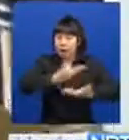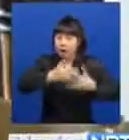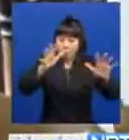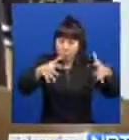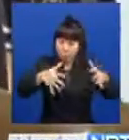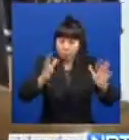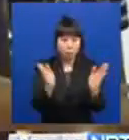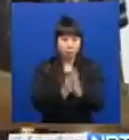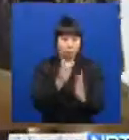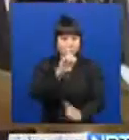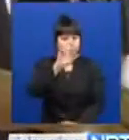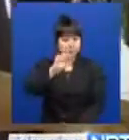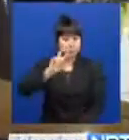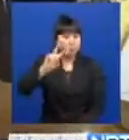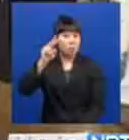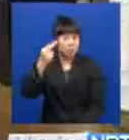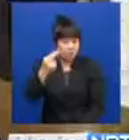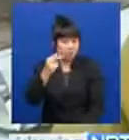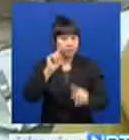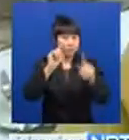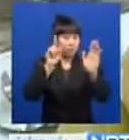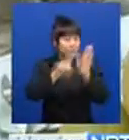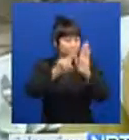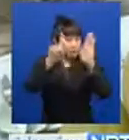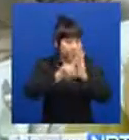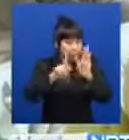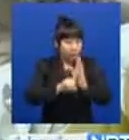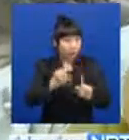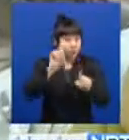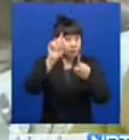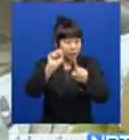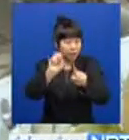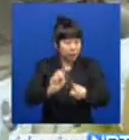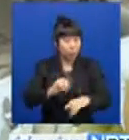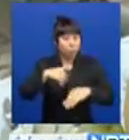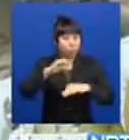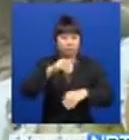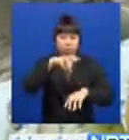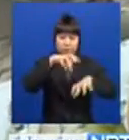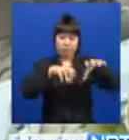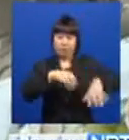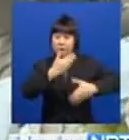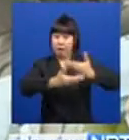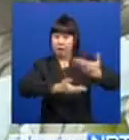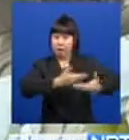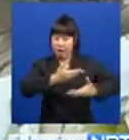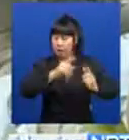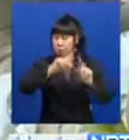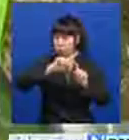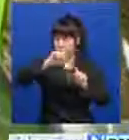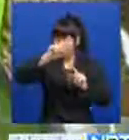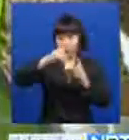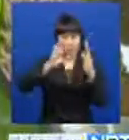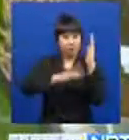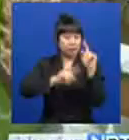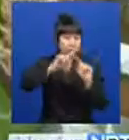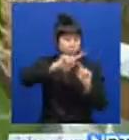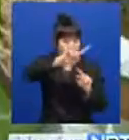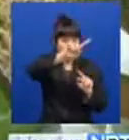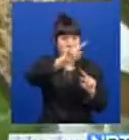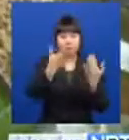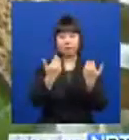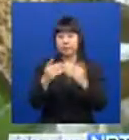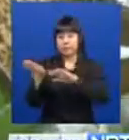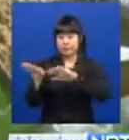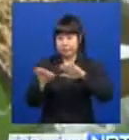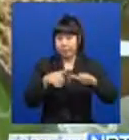ว่า 120,000 บาทต่อนัดส่งผลให้เป็นตลาดเกษตรที่มียอดจำหน่ายสูงสุดของภาคใต้ในขณะนี้และทางจังหวัดเตรียมที่จะ